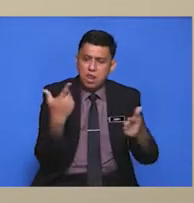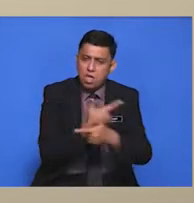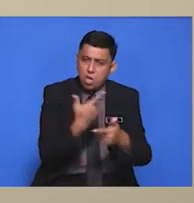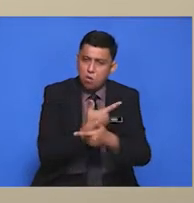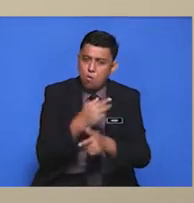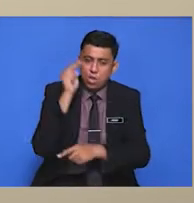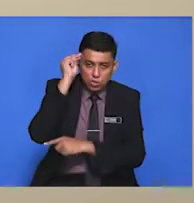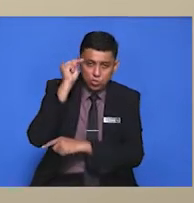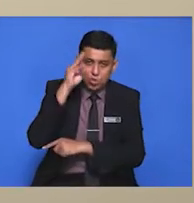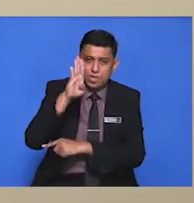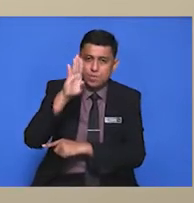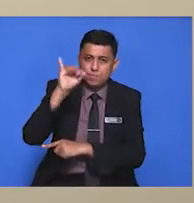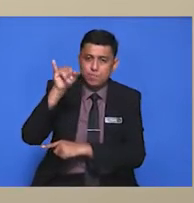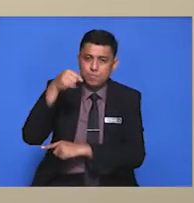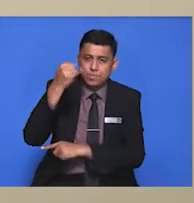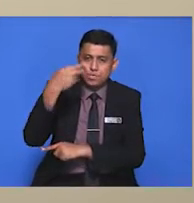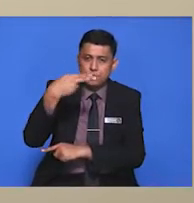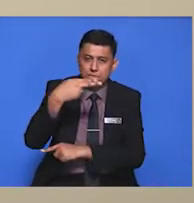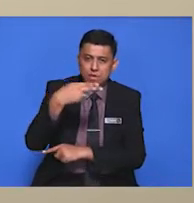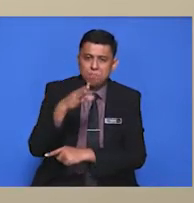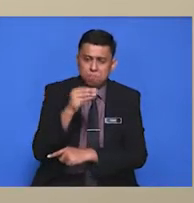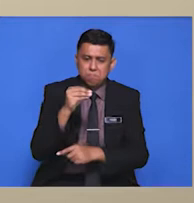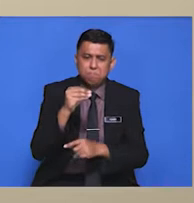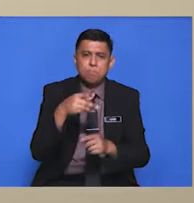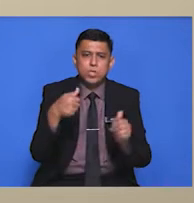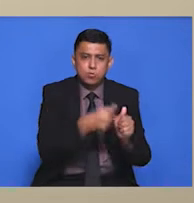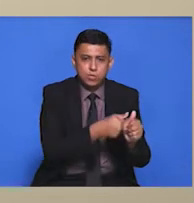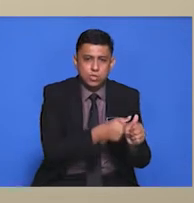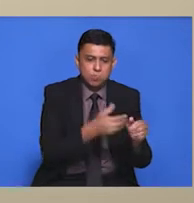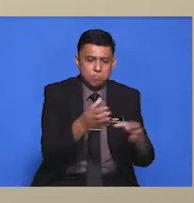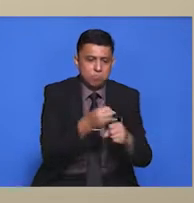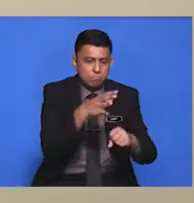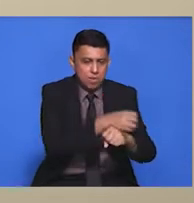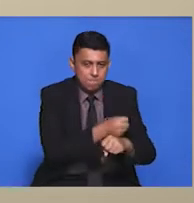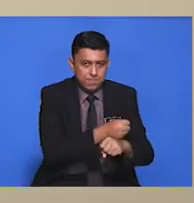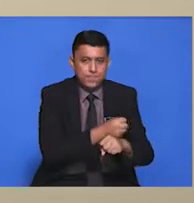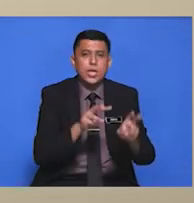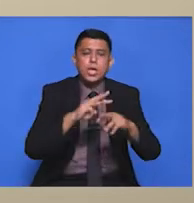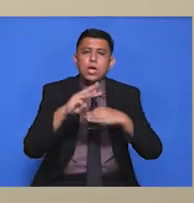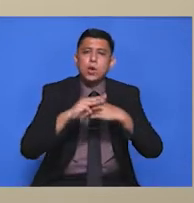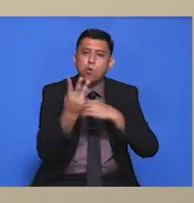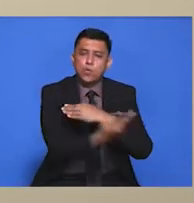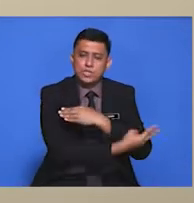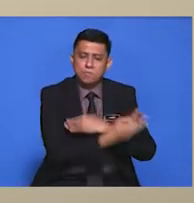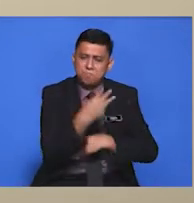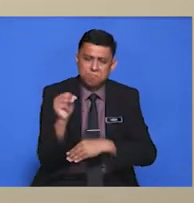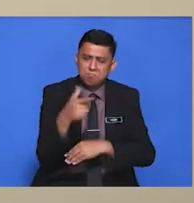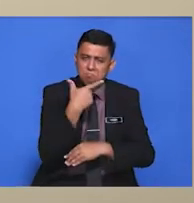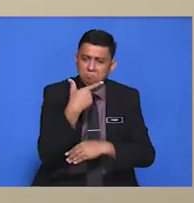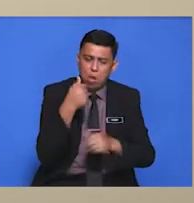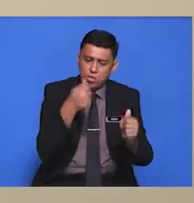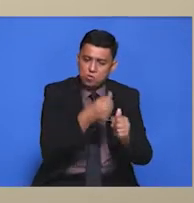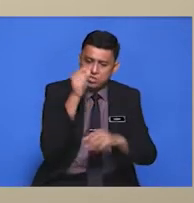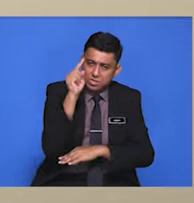dan pengikutnya daripada menakluki kawasan kediaman mereka. Mereka tidak hanya tunduk dengan